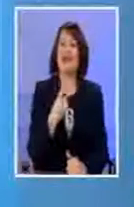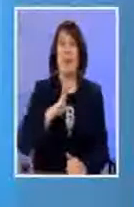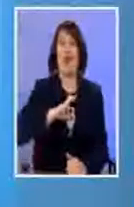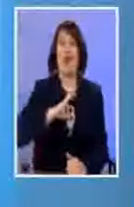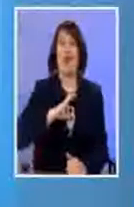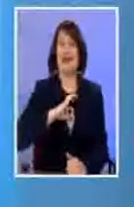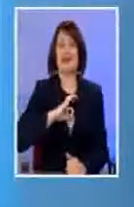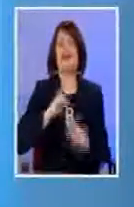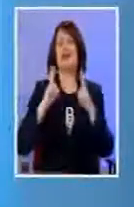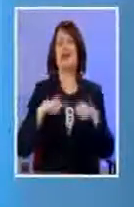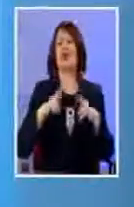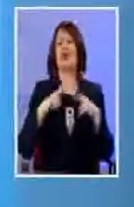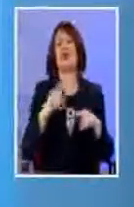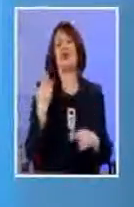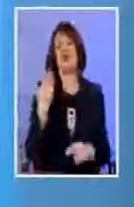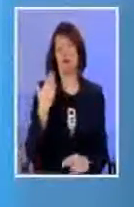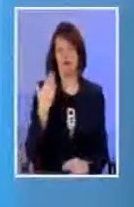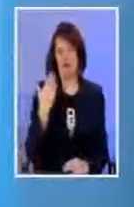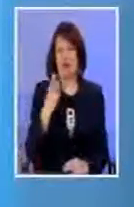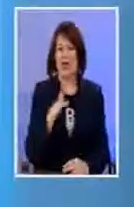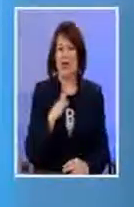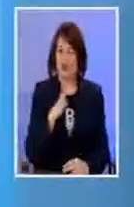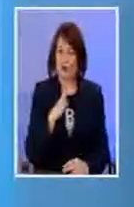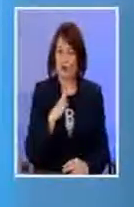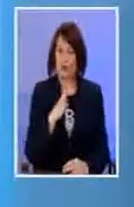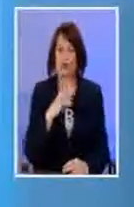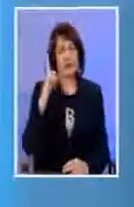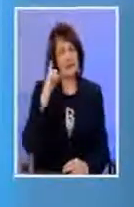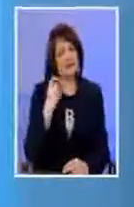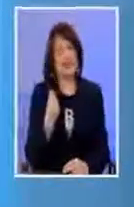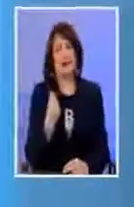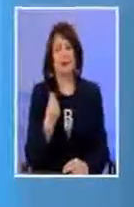την οποία γνωρίζω και σε ένα ας πούμε, ανθρώπινο επίπεδο και ξέρω πόσο